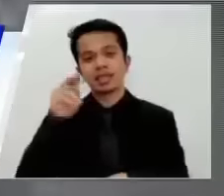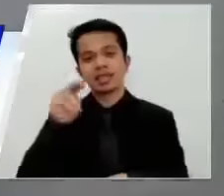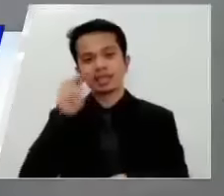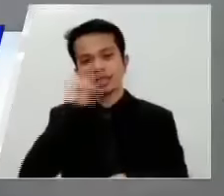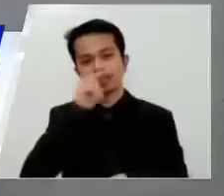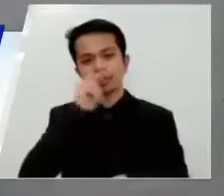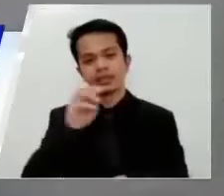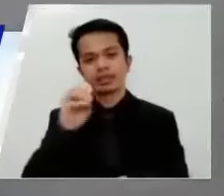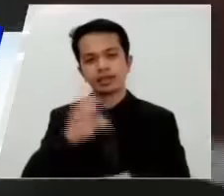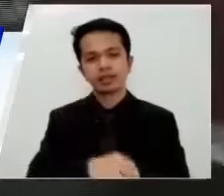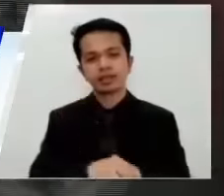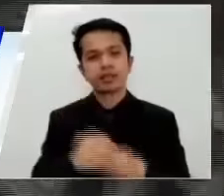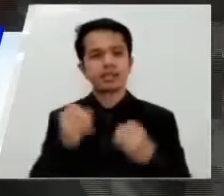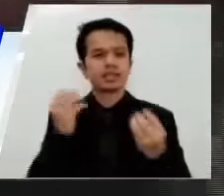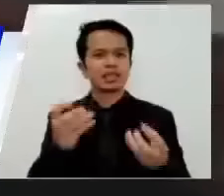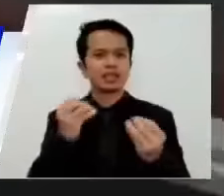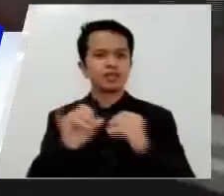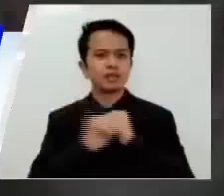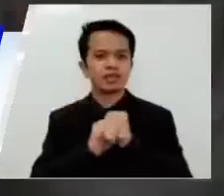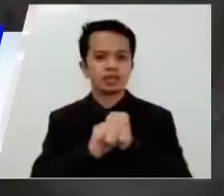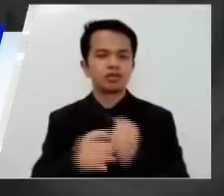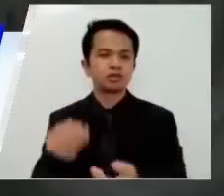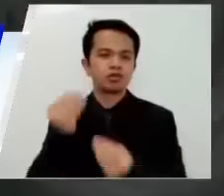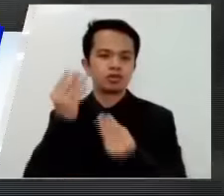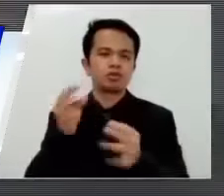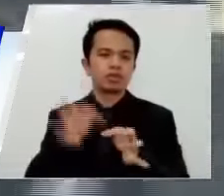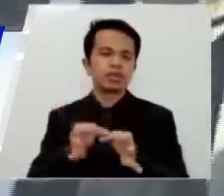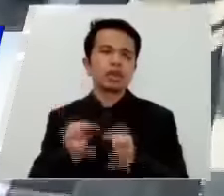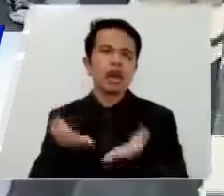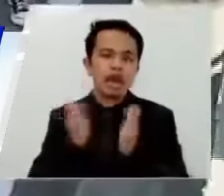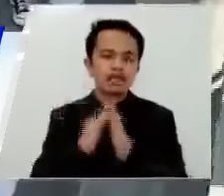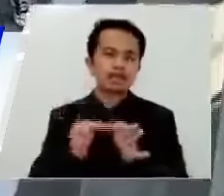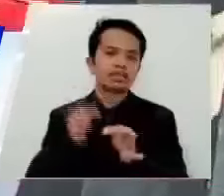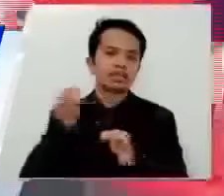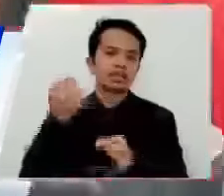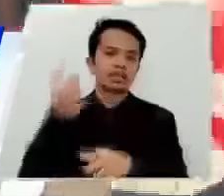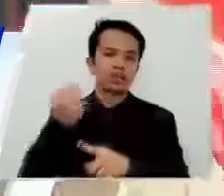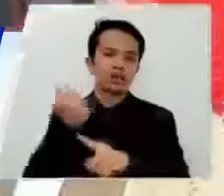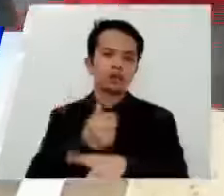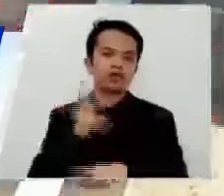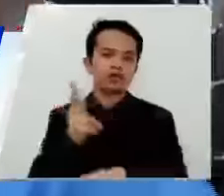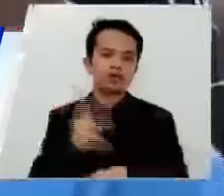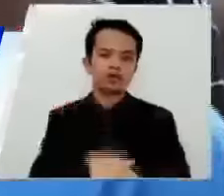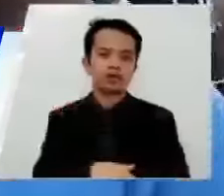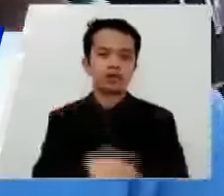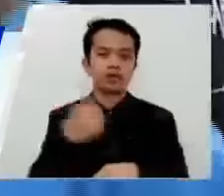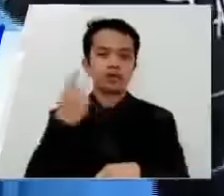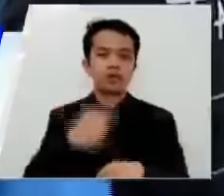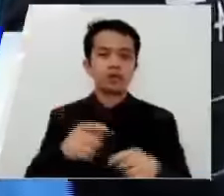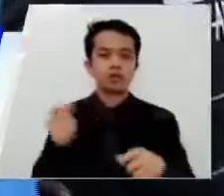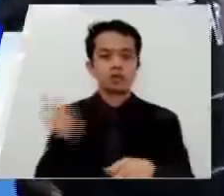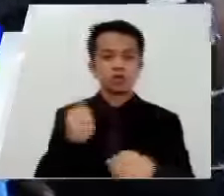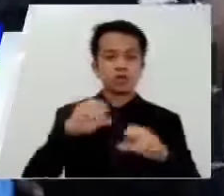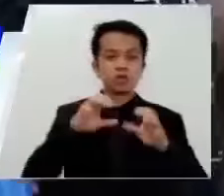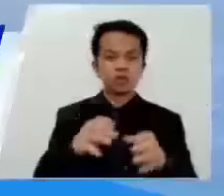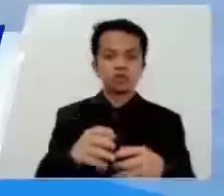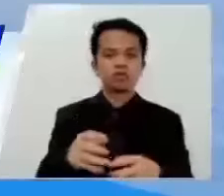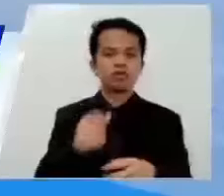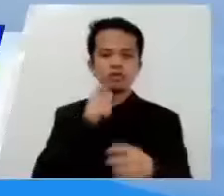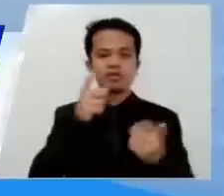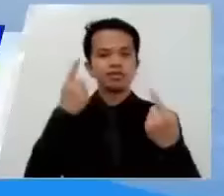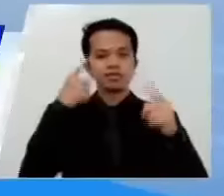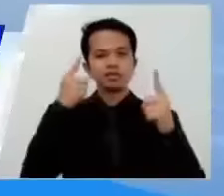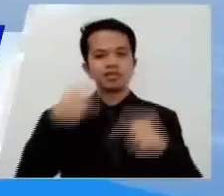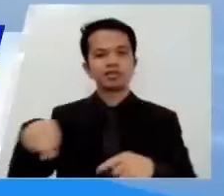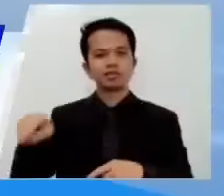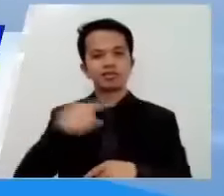daan-daan jeepney roon ang nanawagan ding i-extend ang April 30 deadline. Para sa Transportation Department, bigo ang strike na maparalisa ang